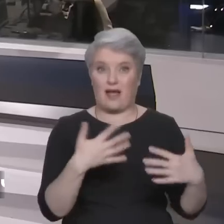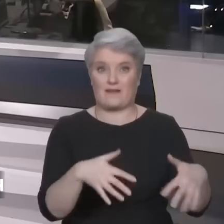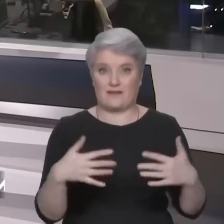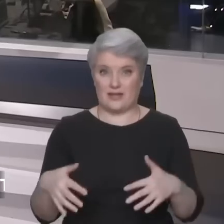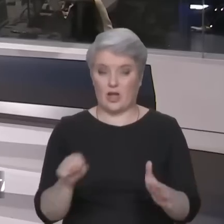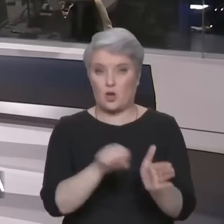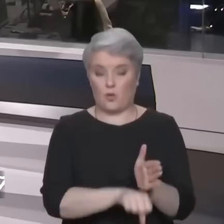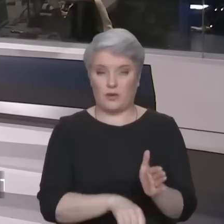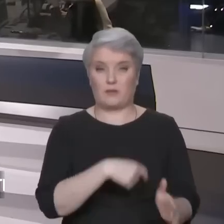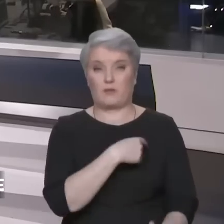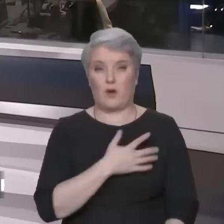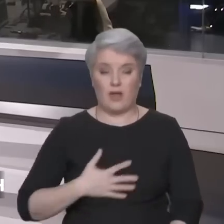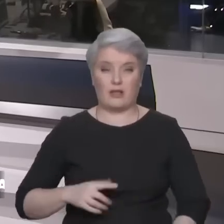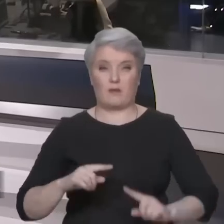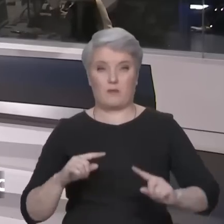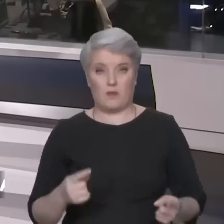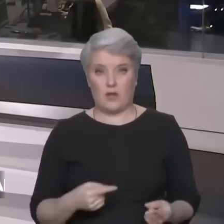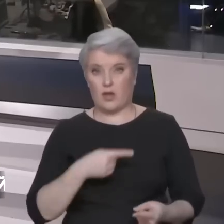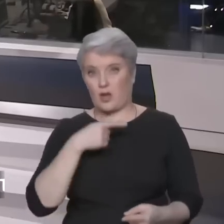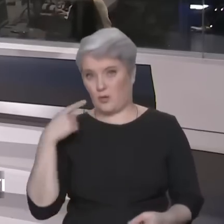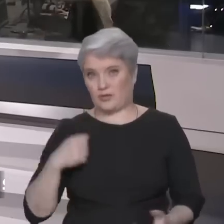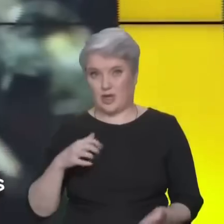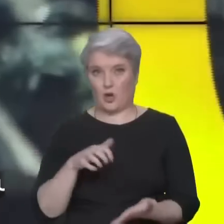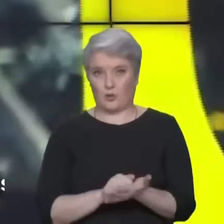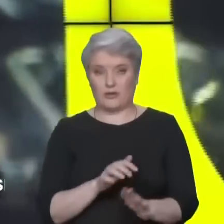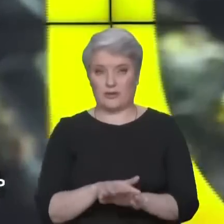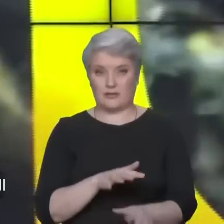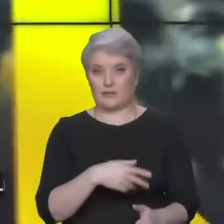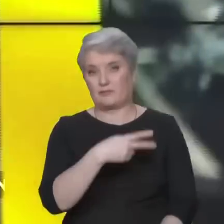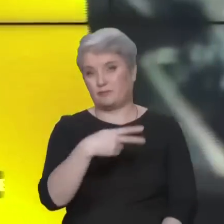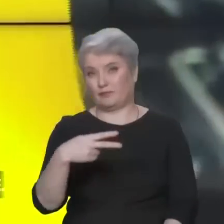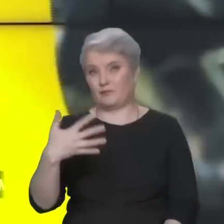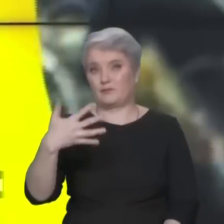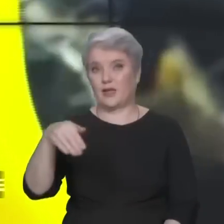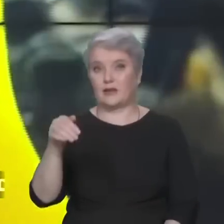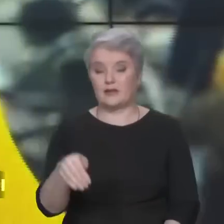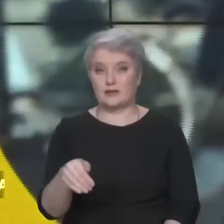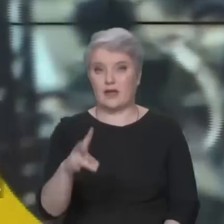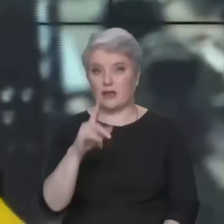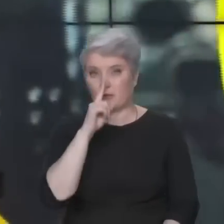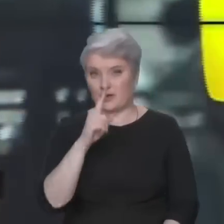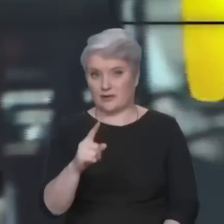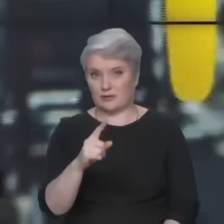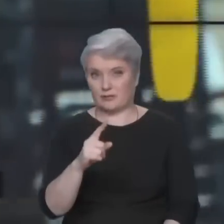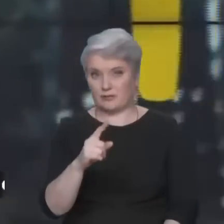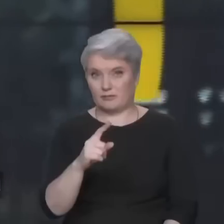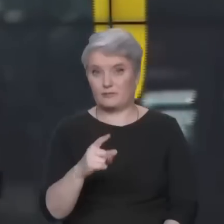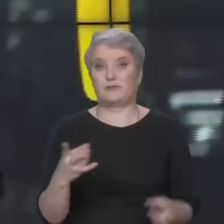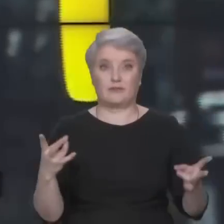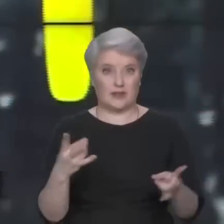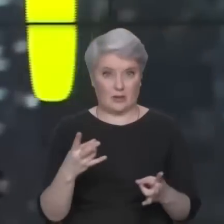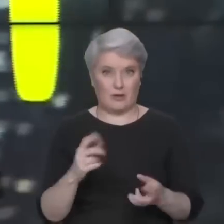наближається вбитими, пораненими, полоненими російських окупаційних військ. В середньому це 50 тисяч на місяць. Їх